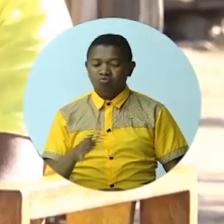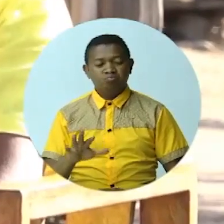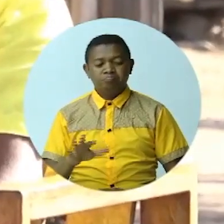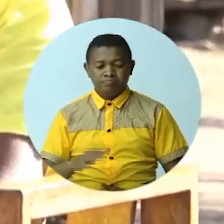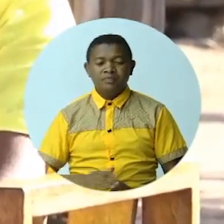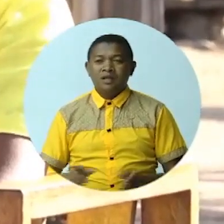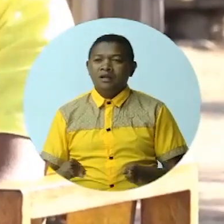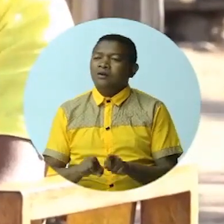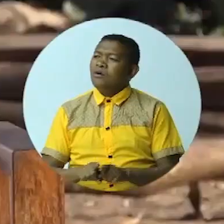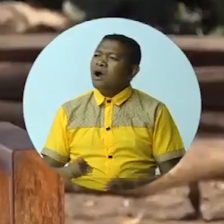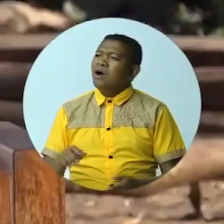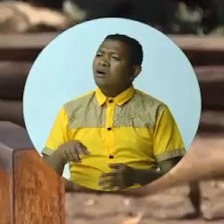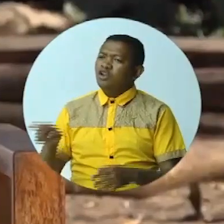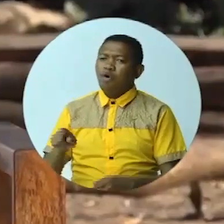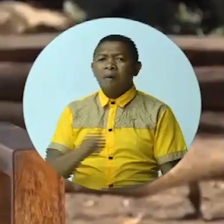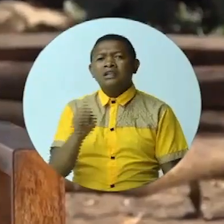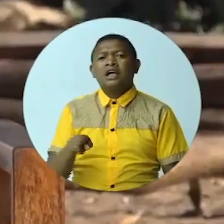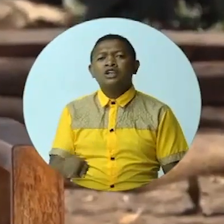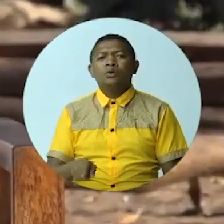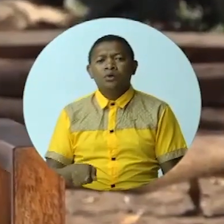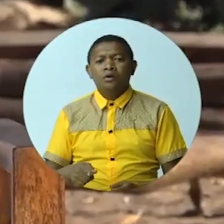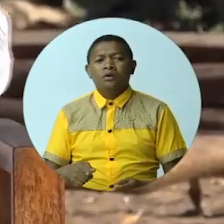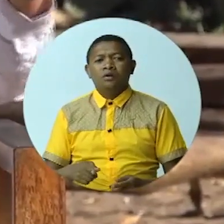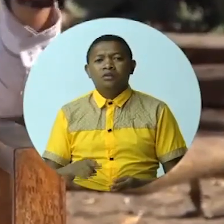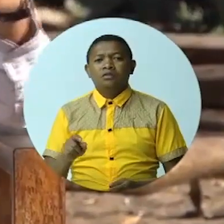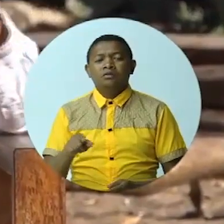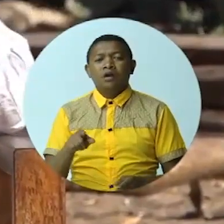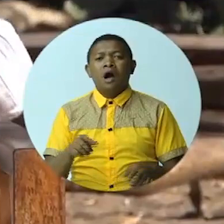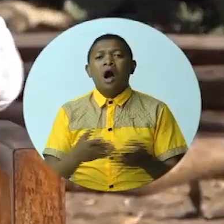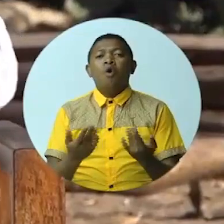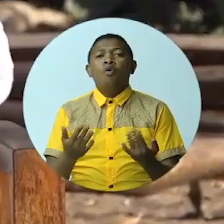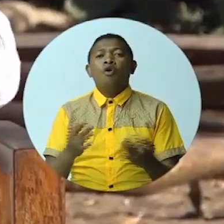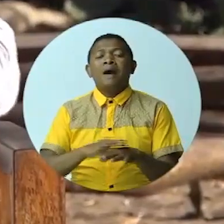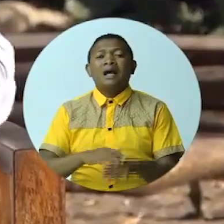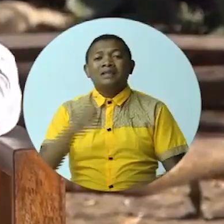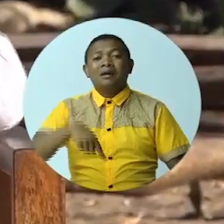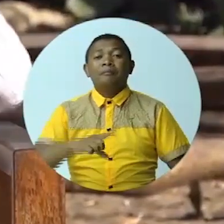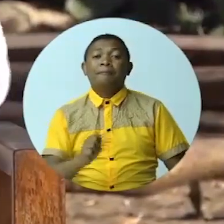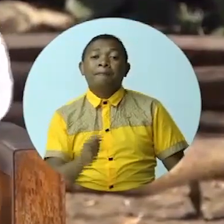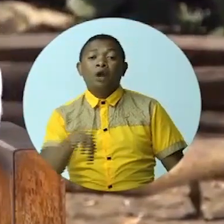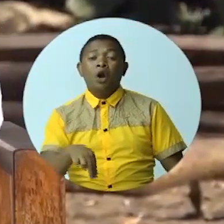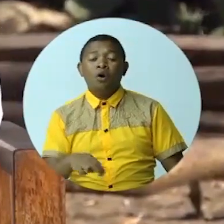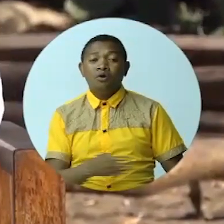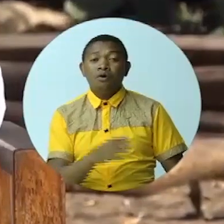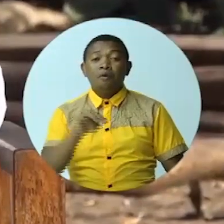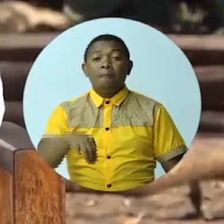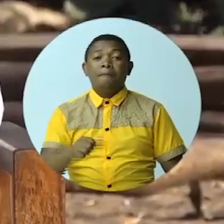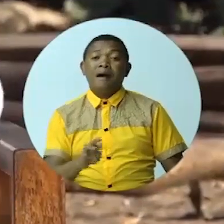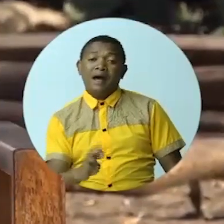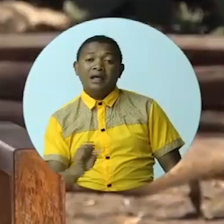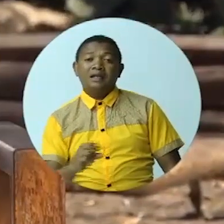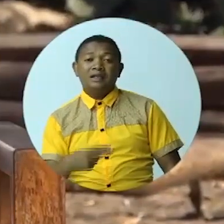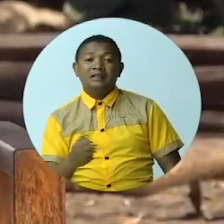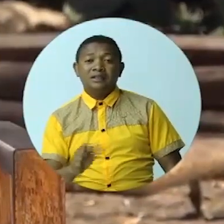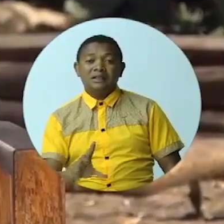tsika sy ariana zao a dia manome fa matsimbola ho an'ireo mpandrara ho an'ireo mpamboly ho